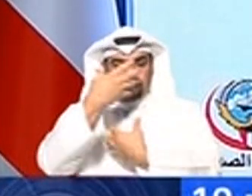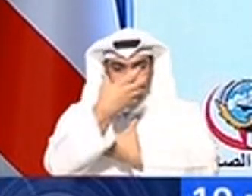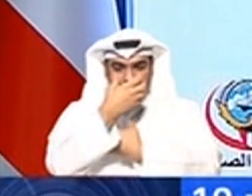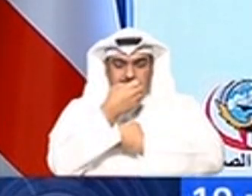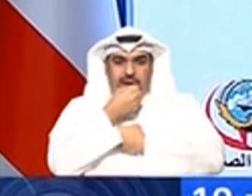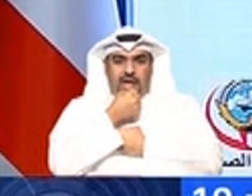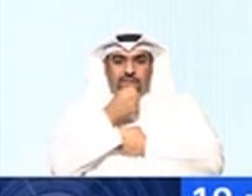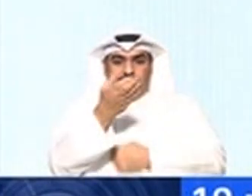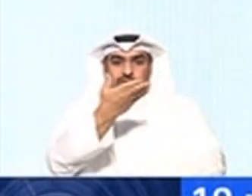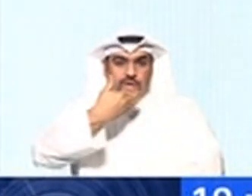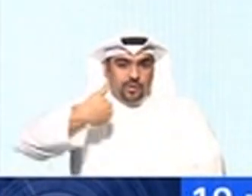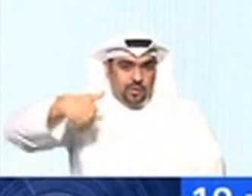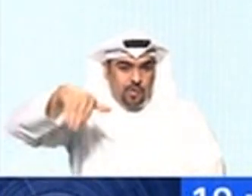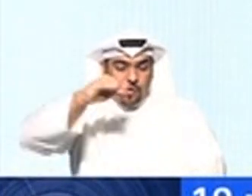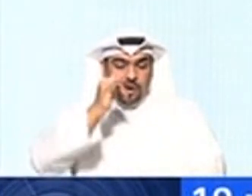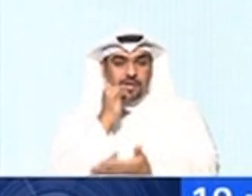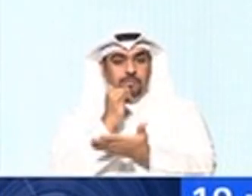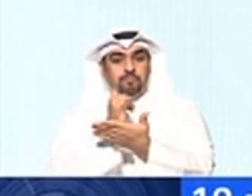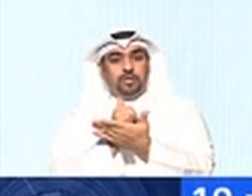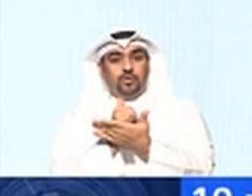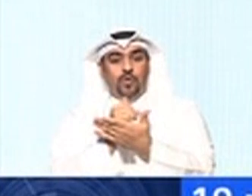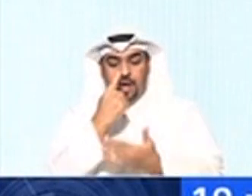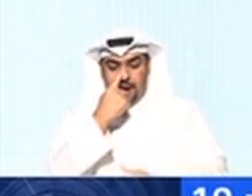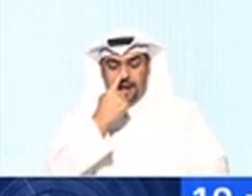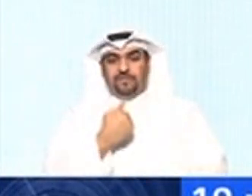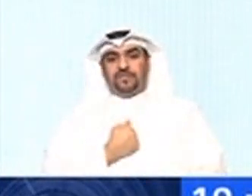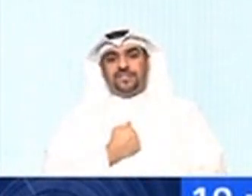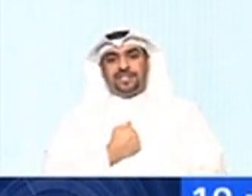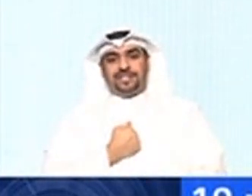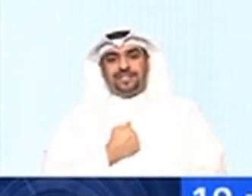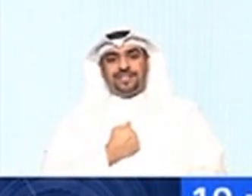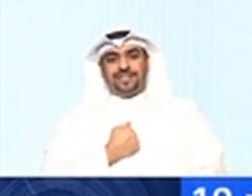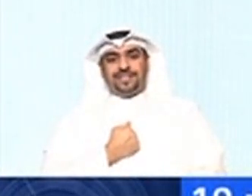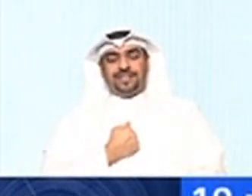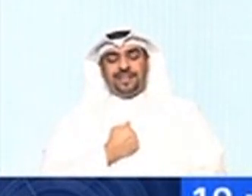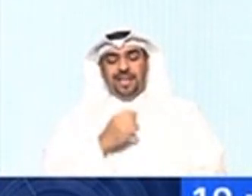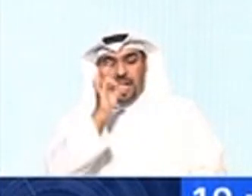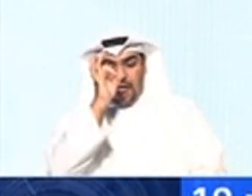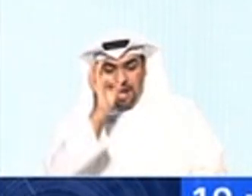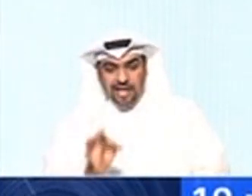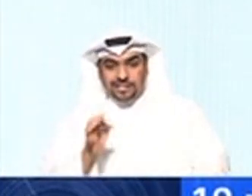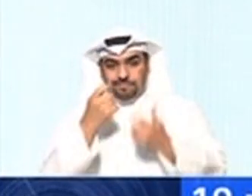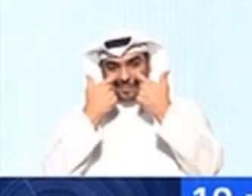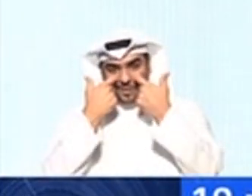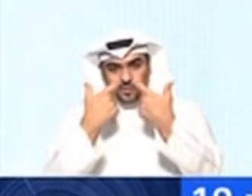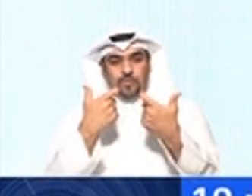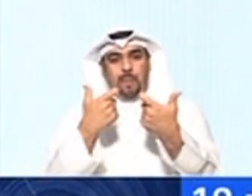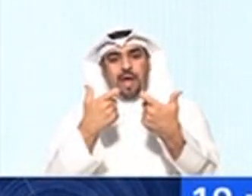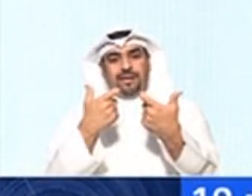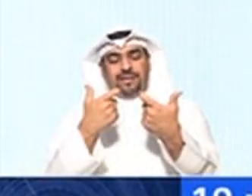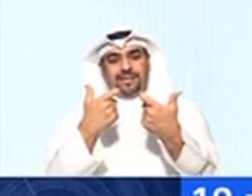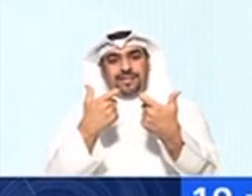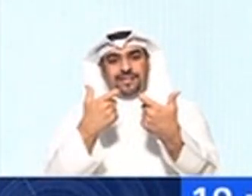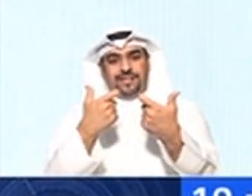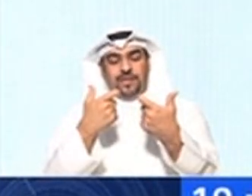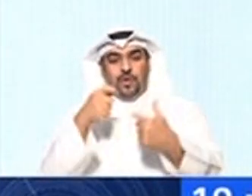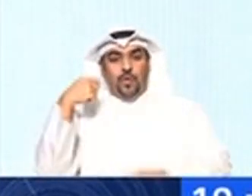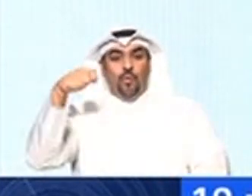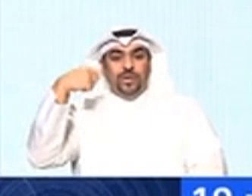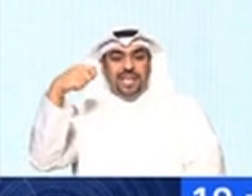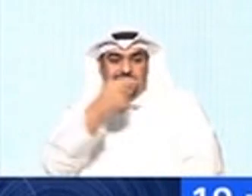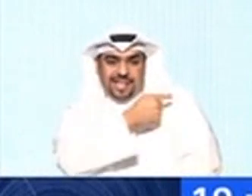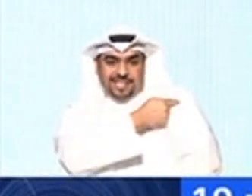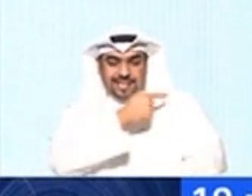بهذه الإجراءات الوقائية ضمن هذه الإجراءات المتخذة في المحافظة والوقاية من هذا